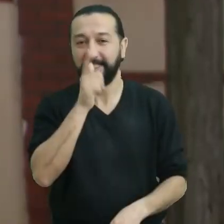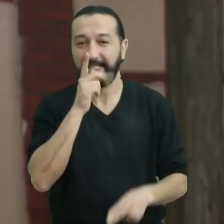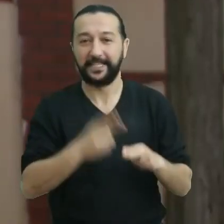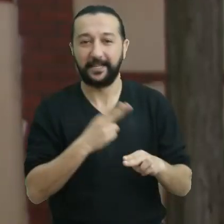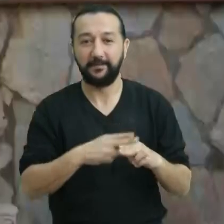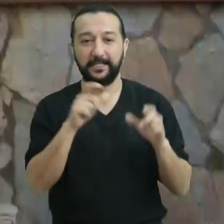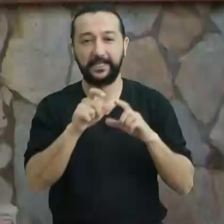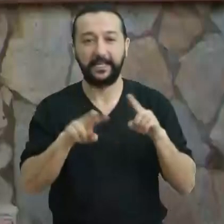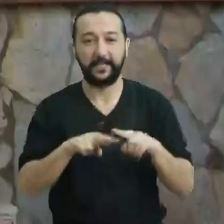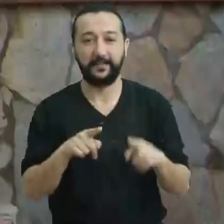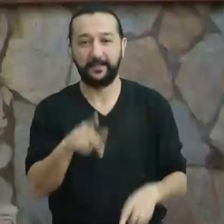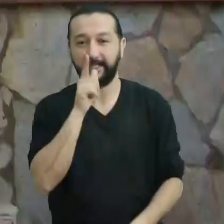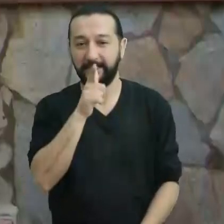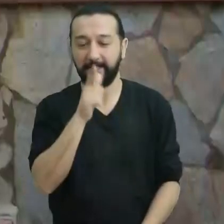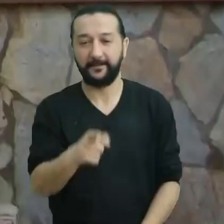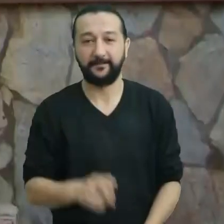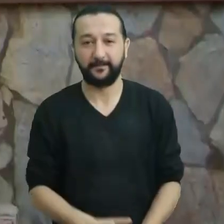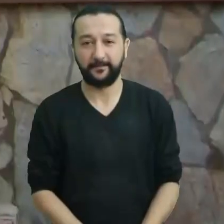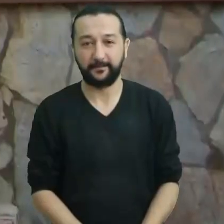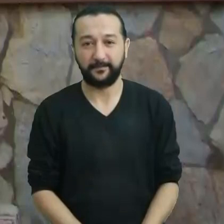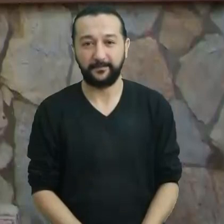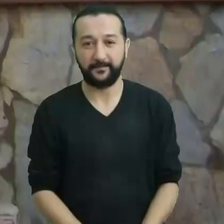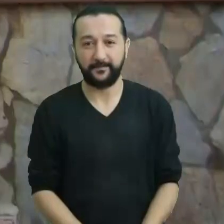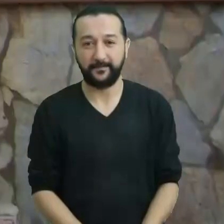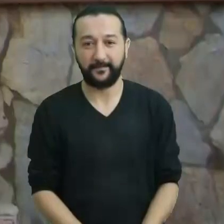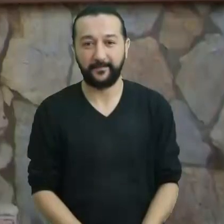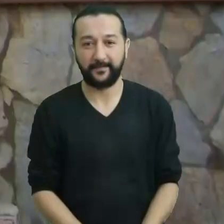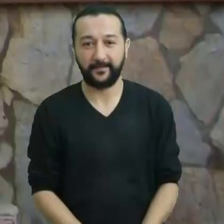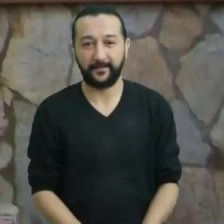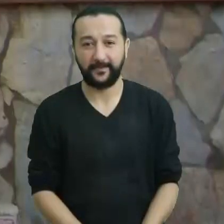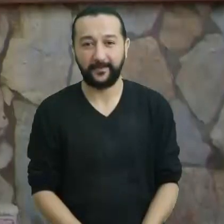S-A. Ses kontrolü yapar gibi eliyle üstüne bir iki kere vurup üfledi.